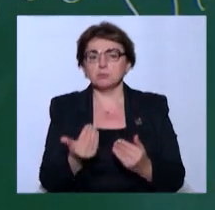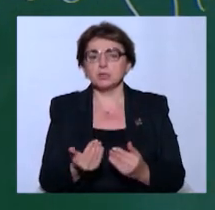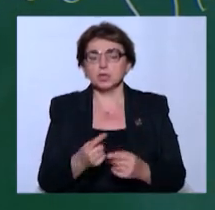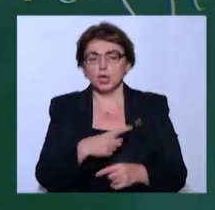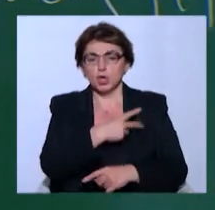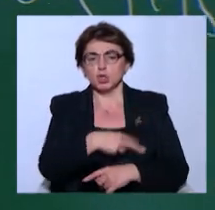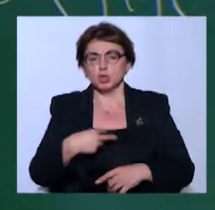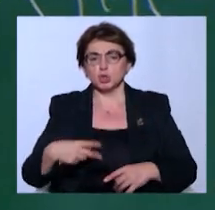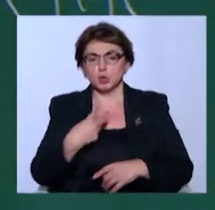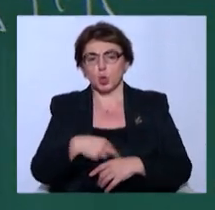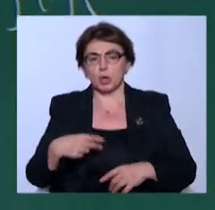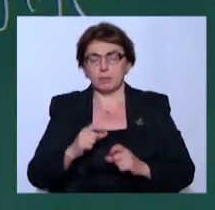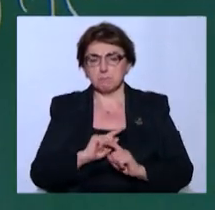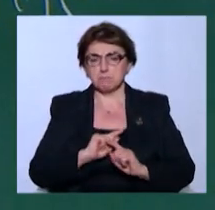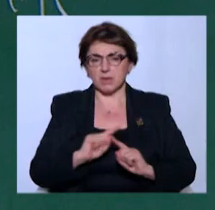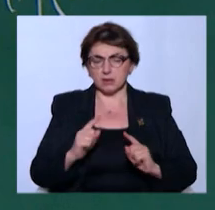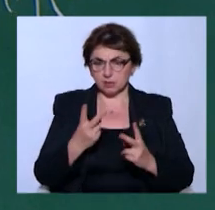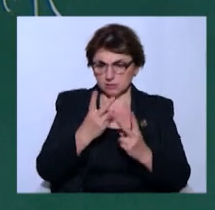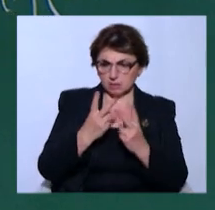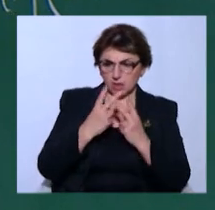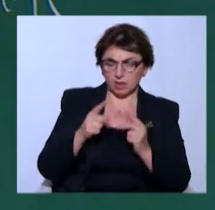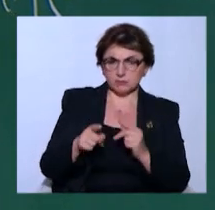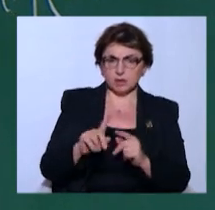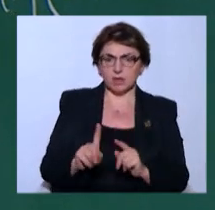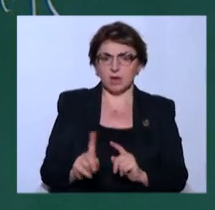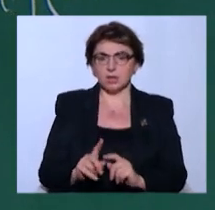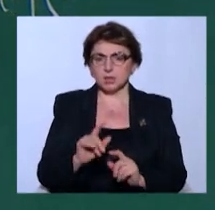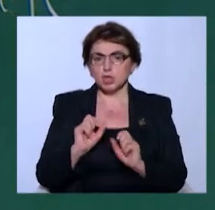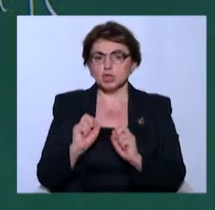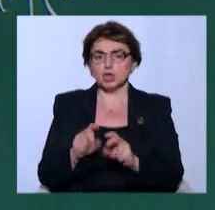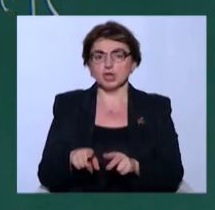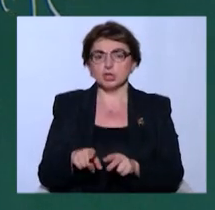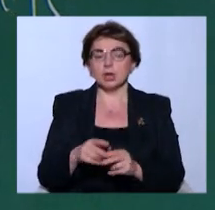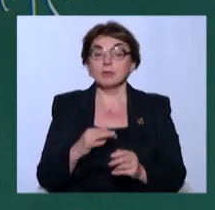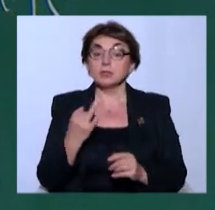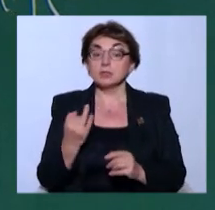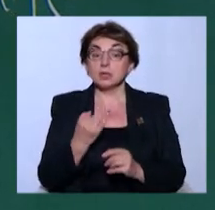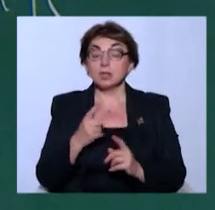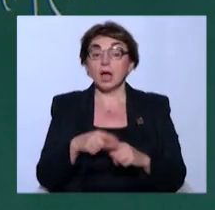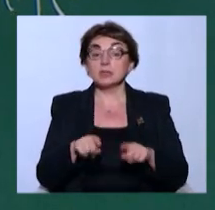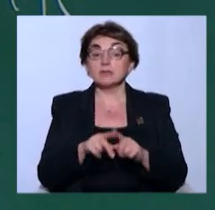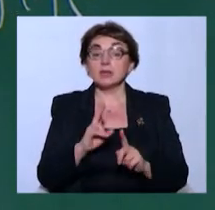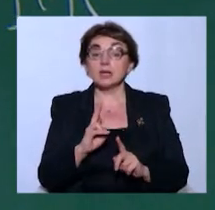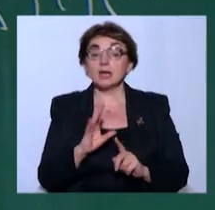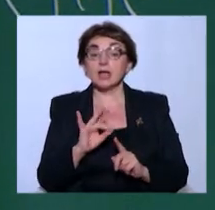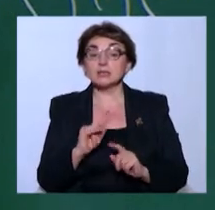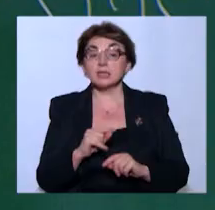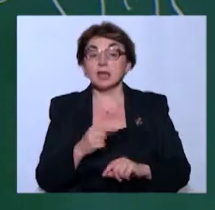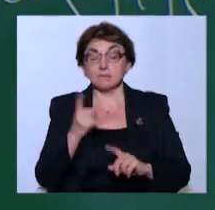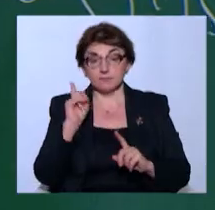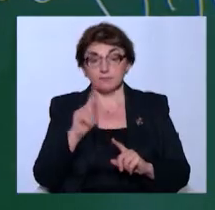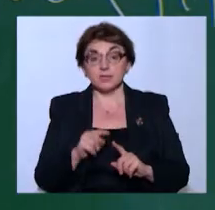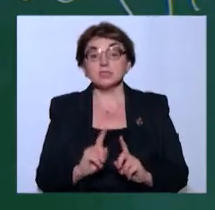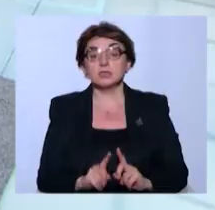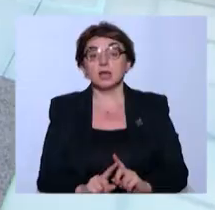დაიჭერს და ესეც იცავს ამ ორგანიზმს მტრებისაგან. აი